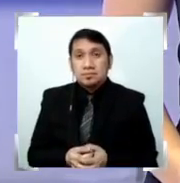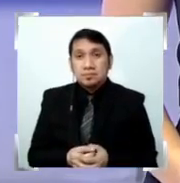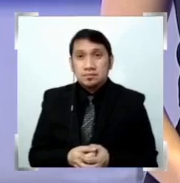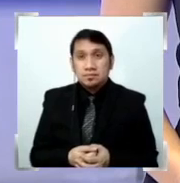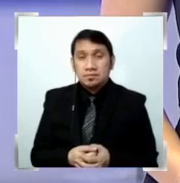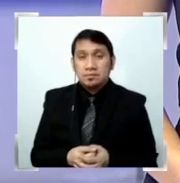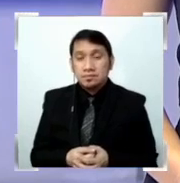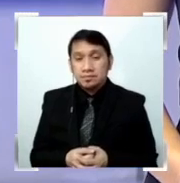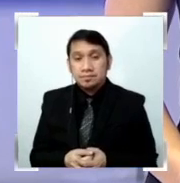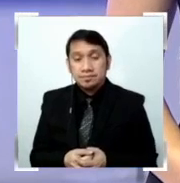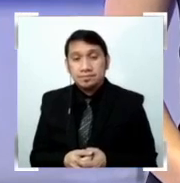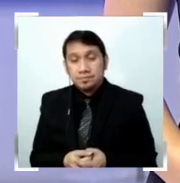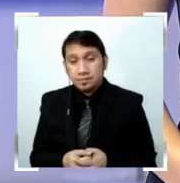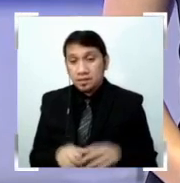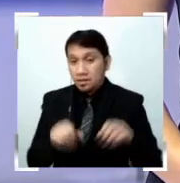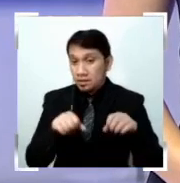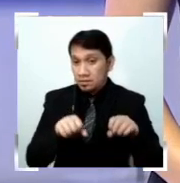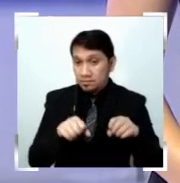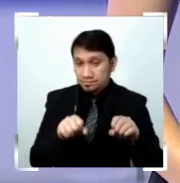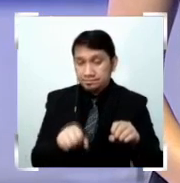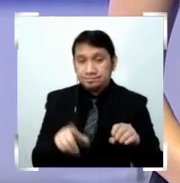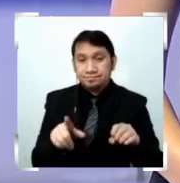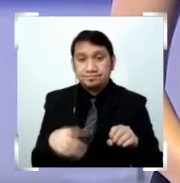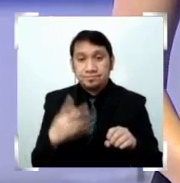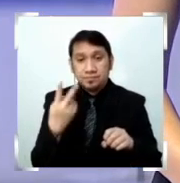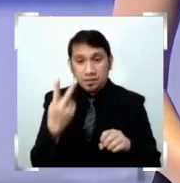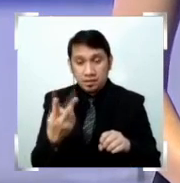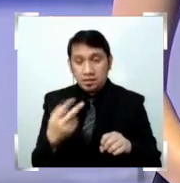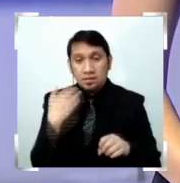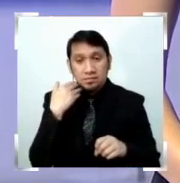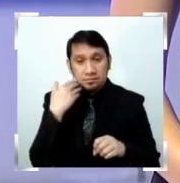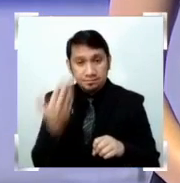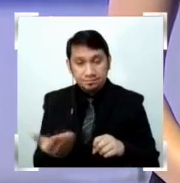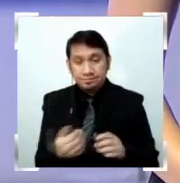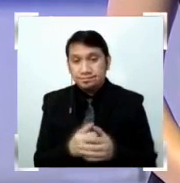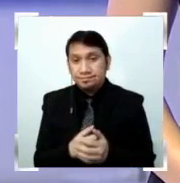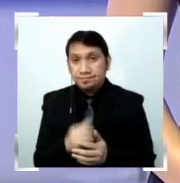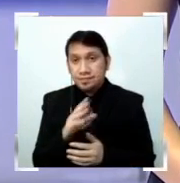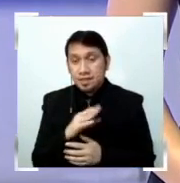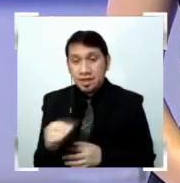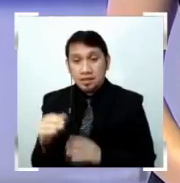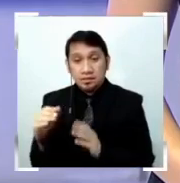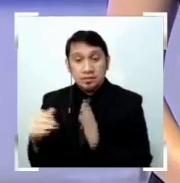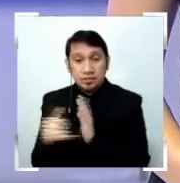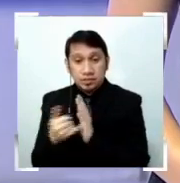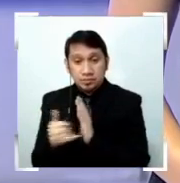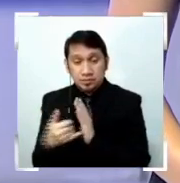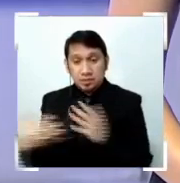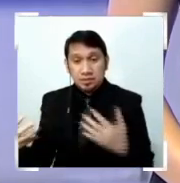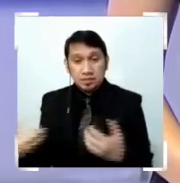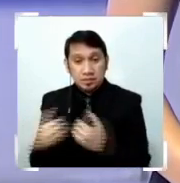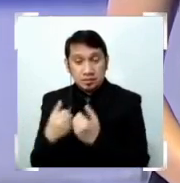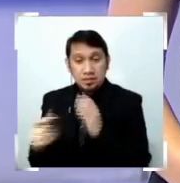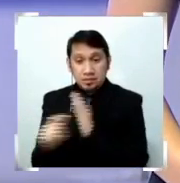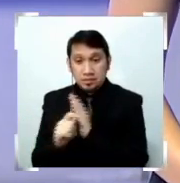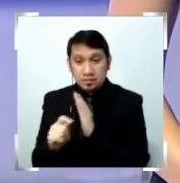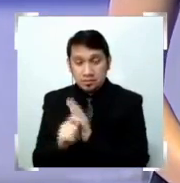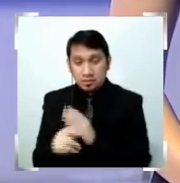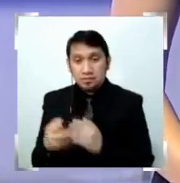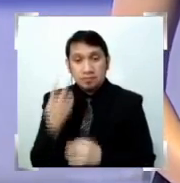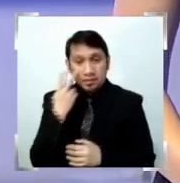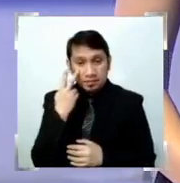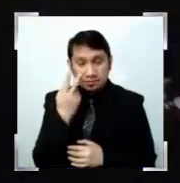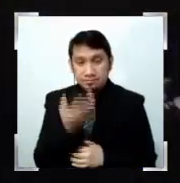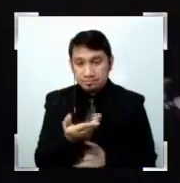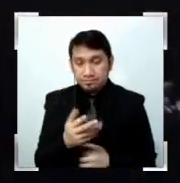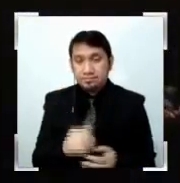Dalawang rider na sumemplang nasawi at dalawang jeepney na bangga ng truck. Ang kabi-kabilang mga disgrasya sa pagsaksi ni Darlene